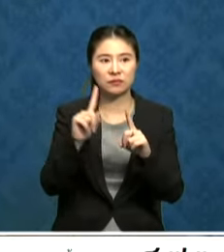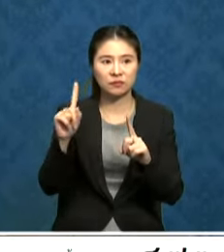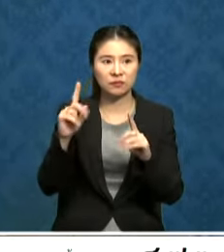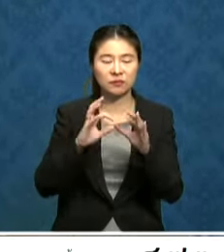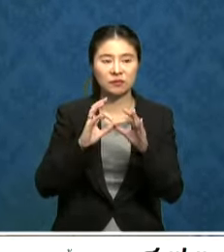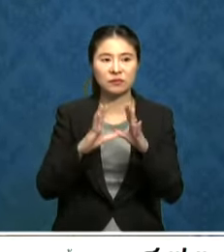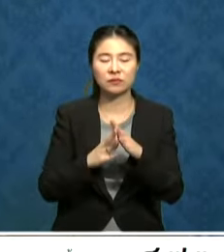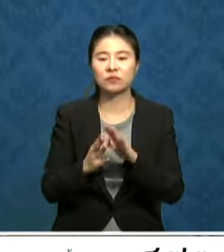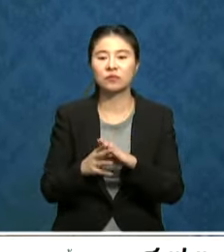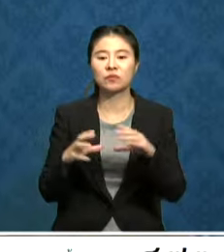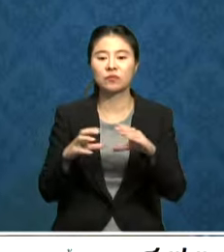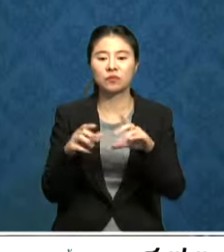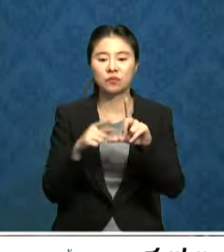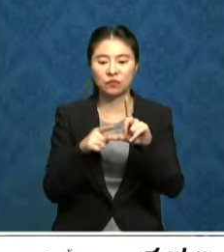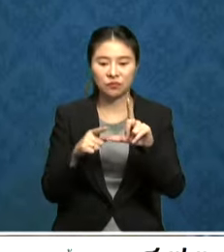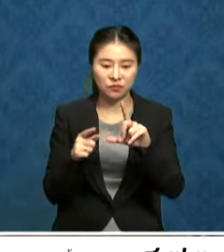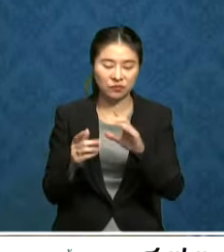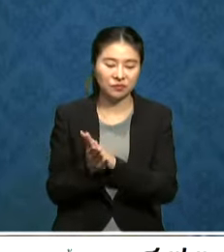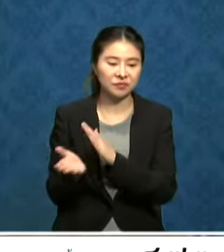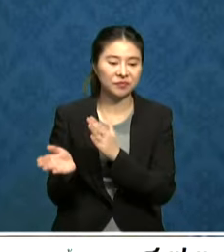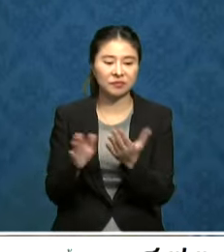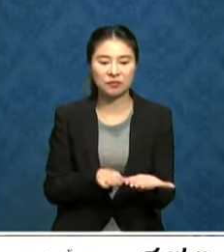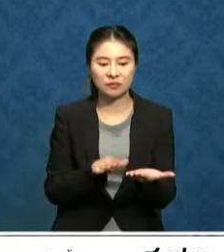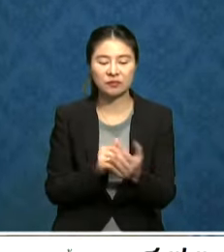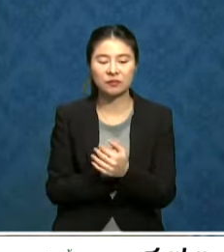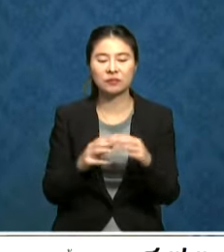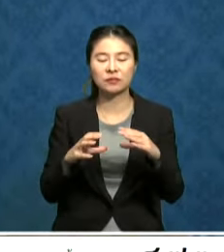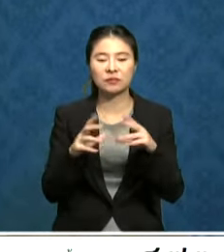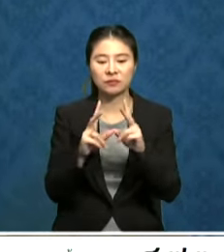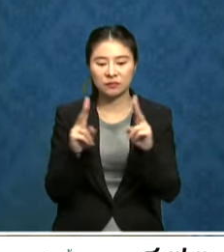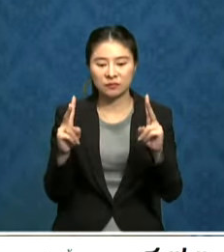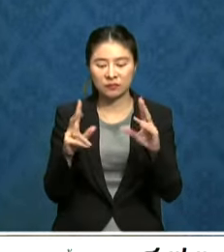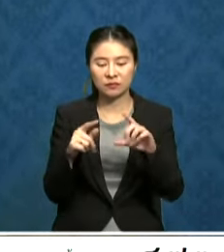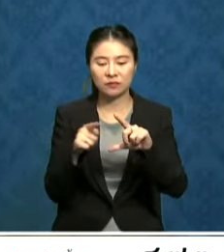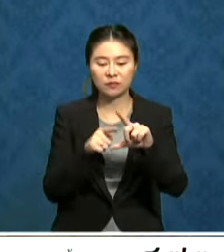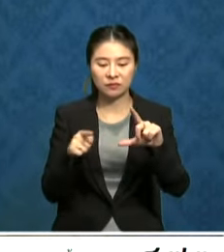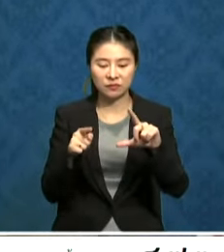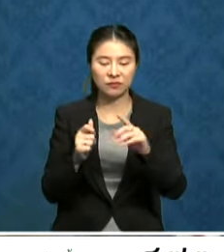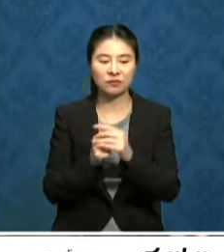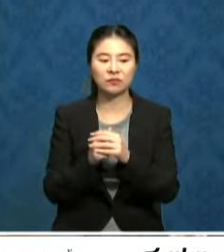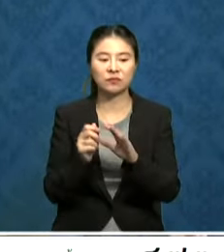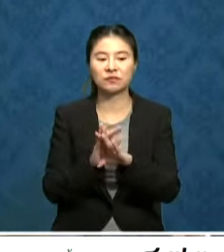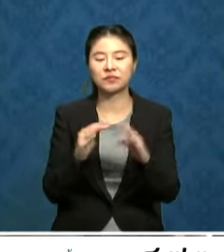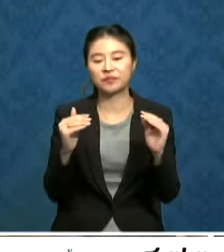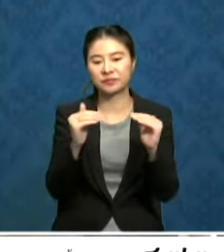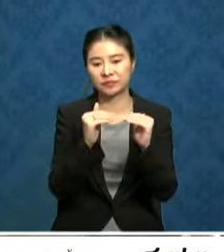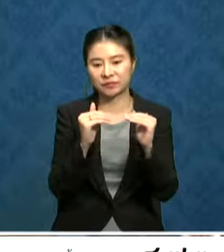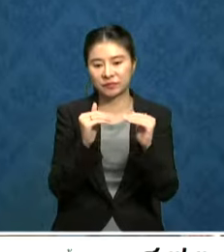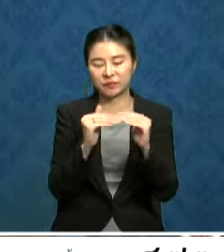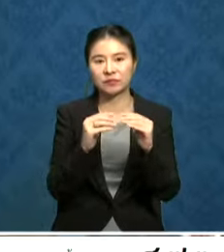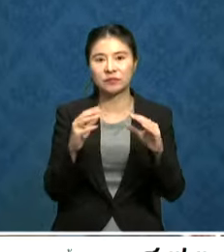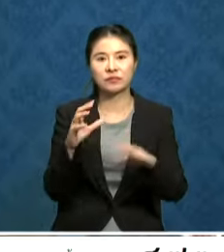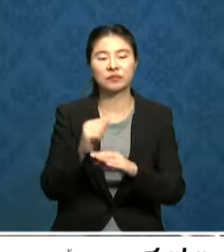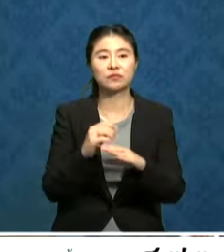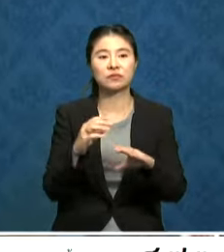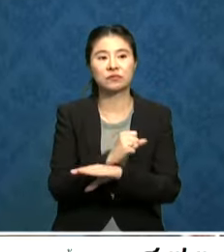การยุบพรรคก้าไกและการตัดสิทธิ์กรรมการบริหารพรรคก้าวไกลเหตุการณ์ที่ 2คือการสั่งให้ท่านนายกรัฐมนตรี